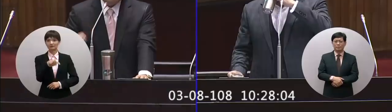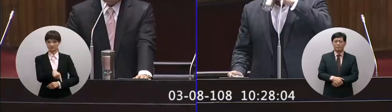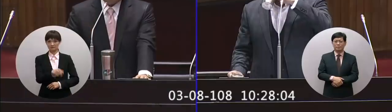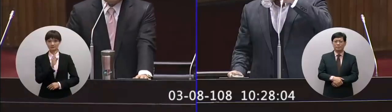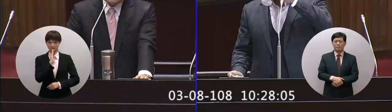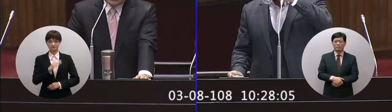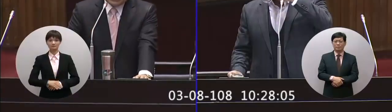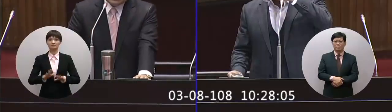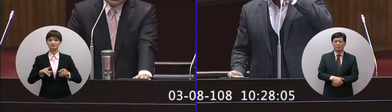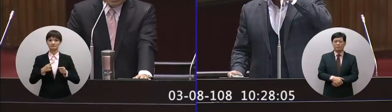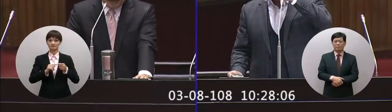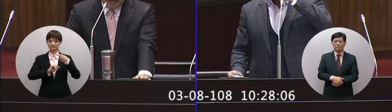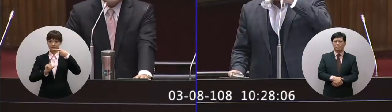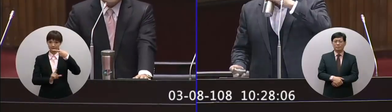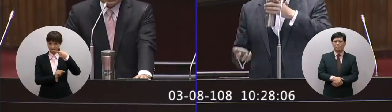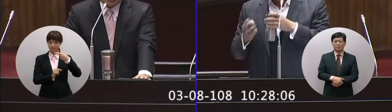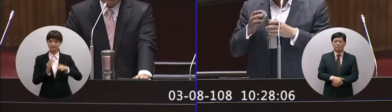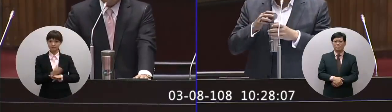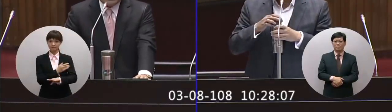一月，我们就增加了